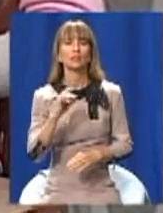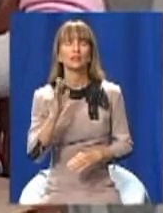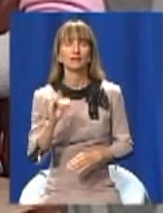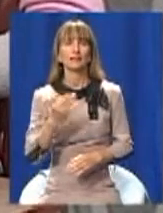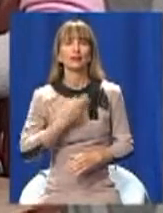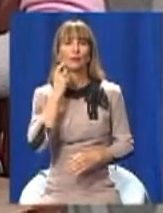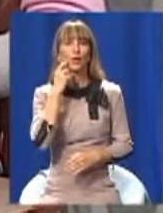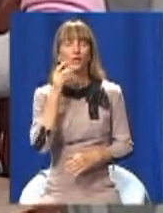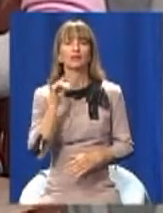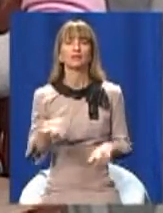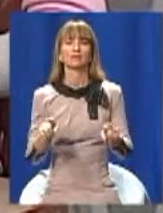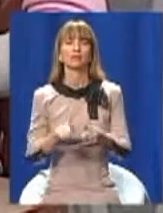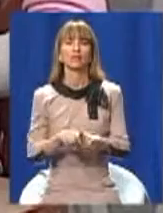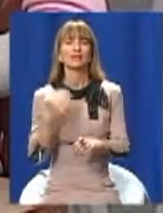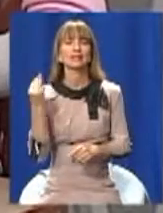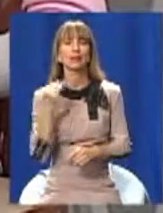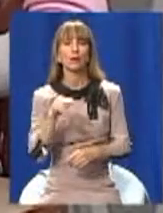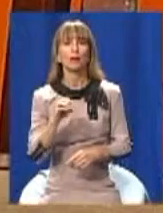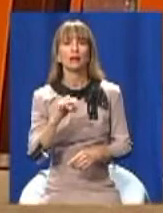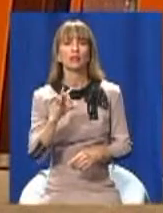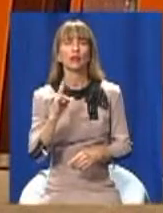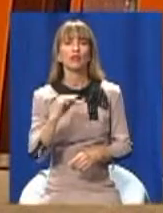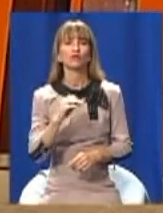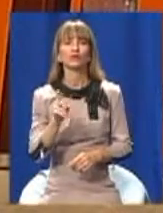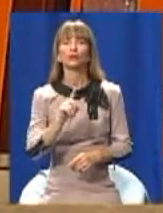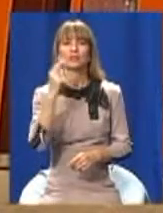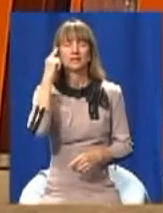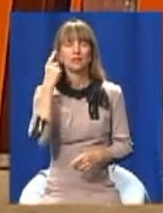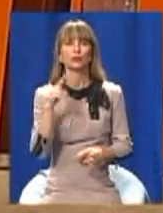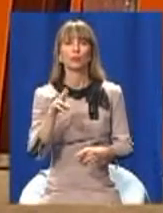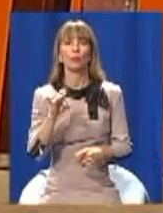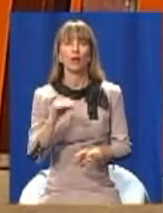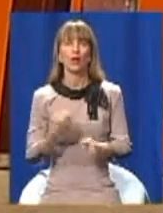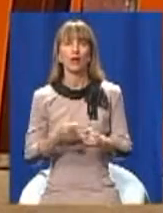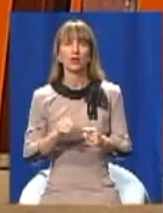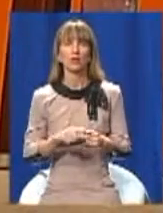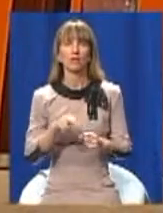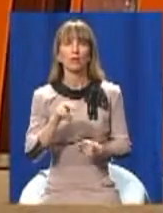та й, власне, про такого цікавого персонажа. Полінко, що ти знаєш про цього персонажа?